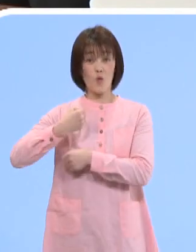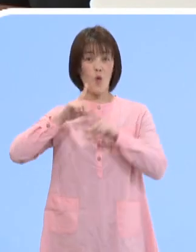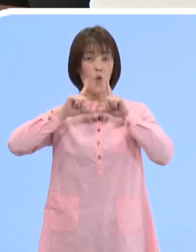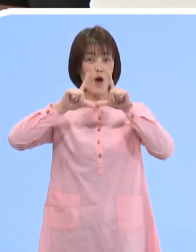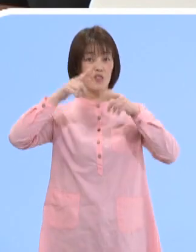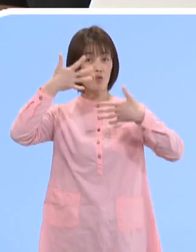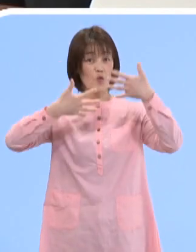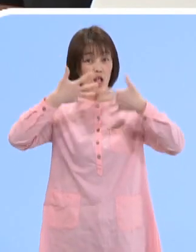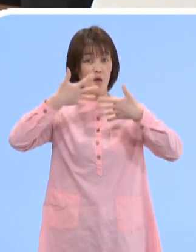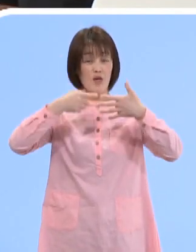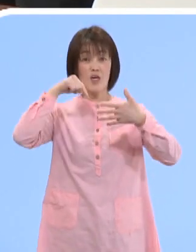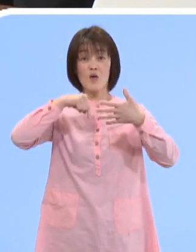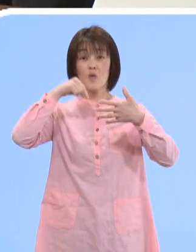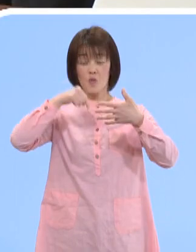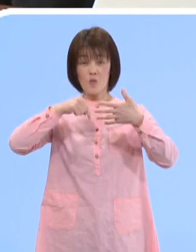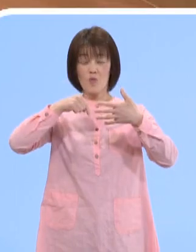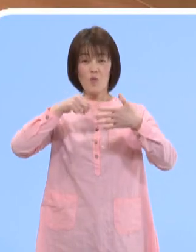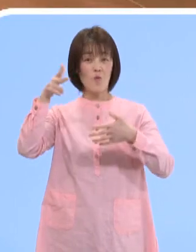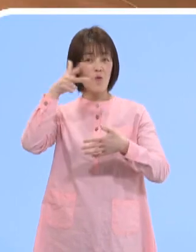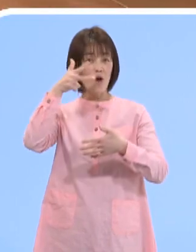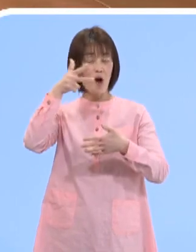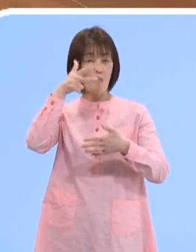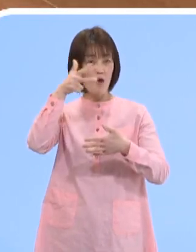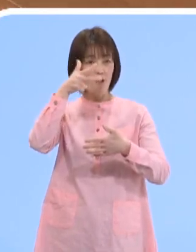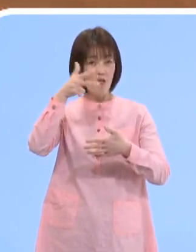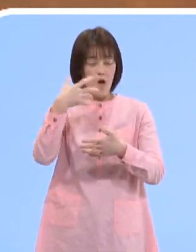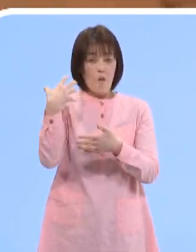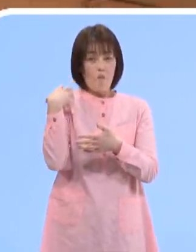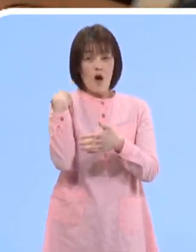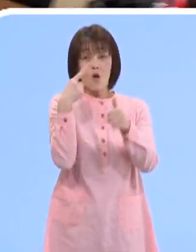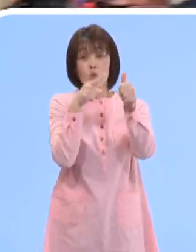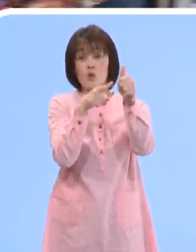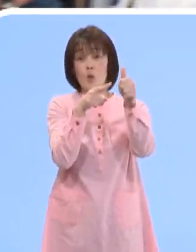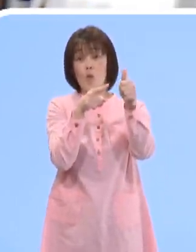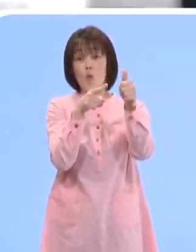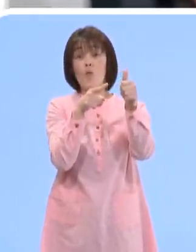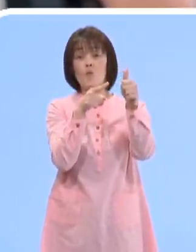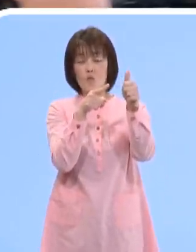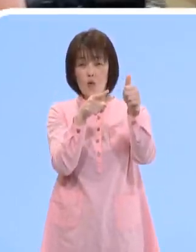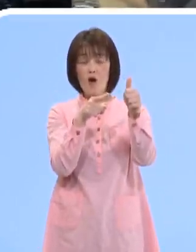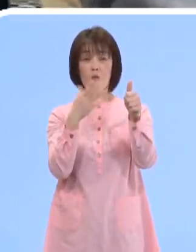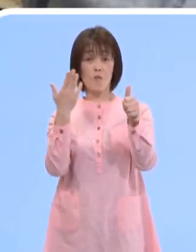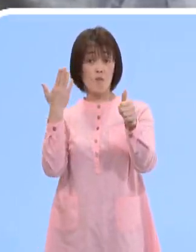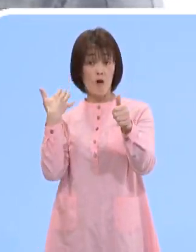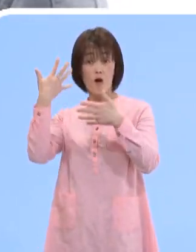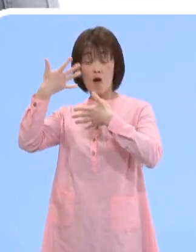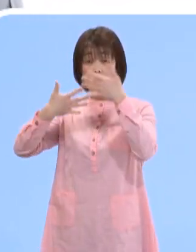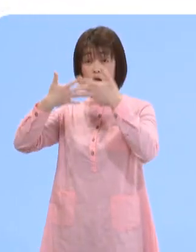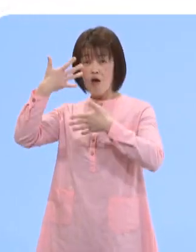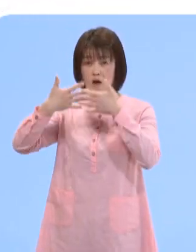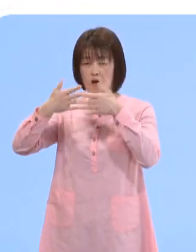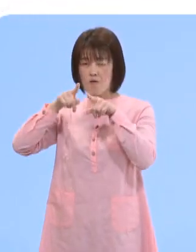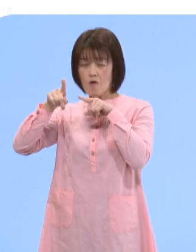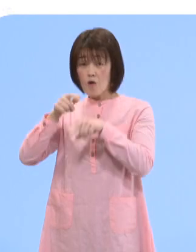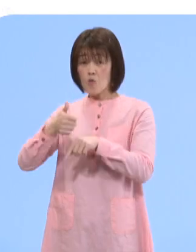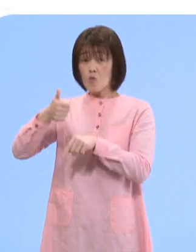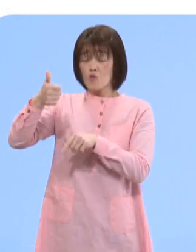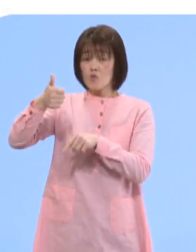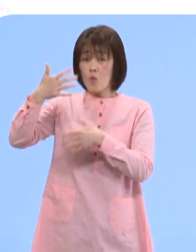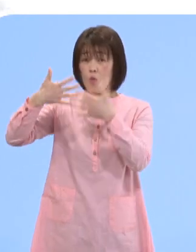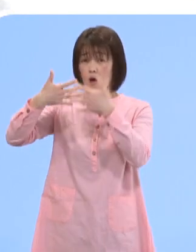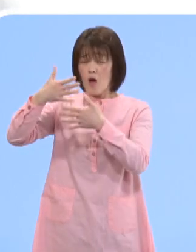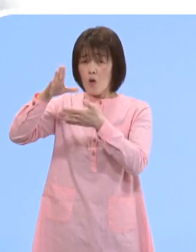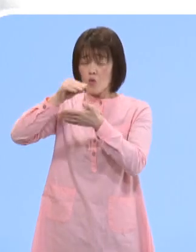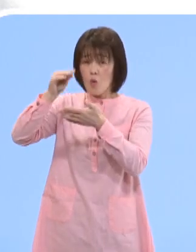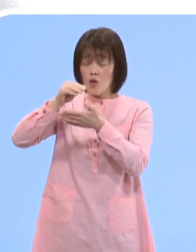の、まあ、これカメラをね撮ってらっしゃるカメラさんは、はい、監督が映画を撮った時